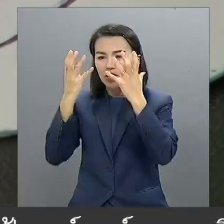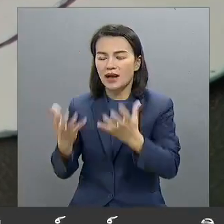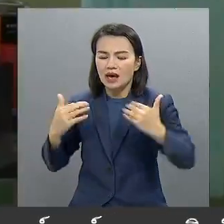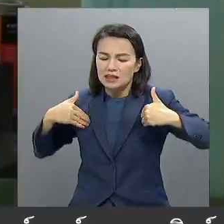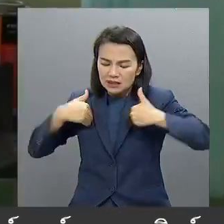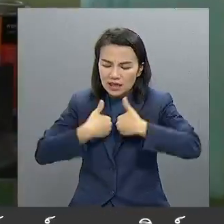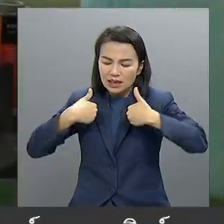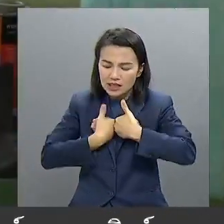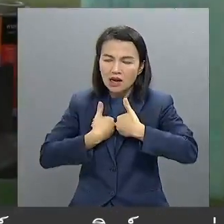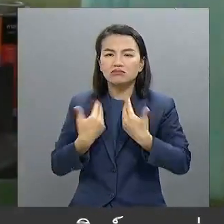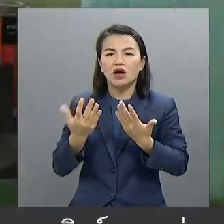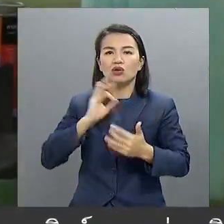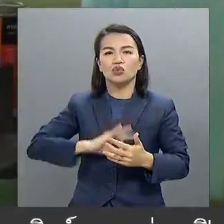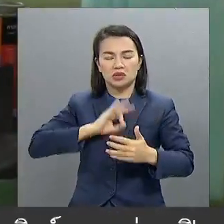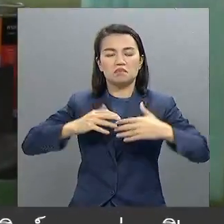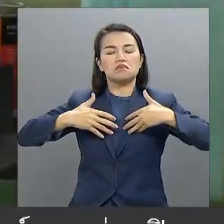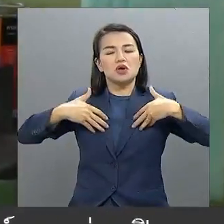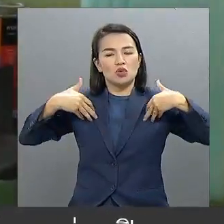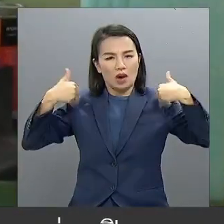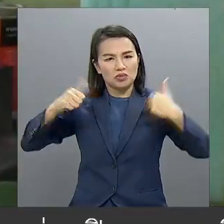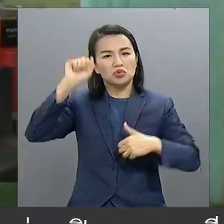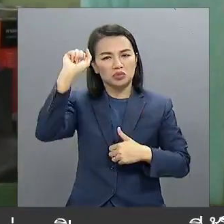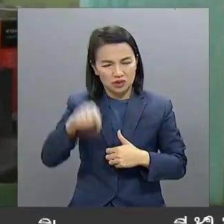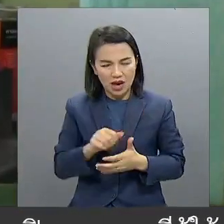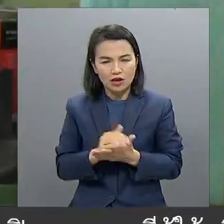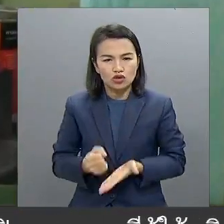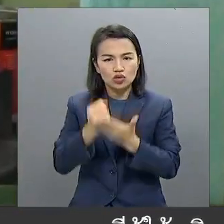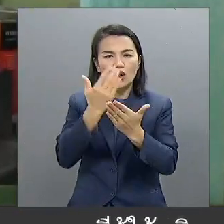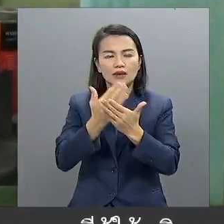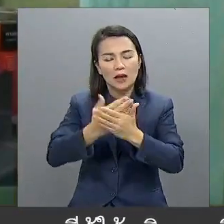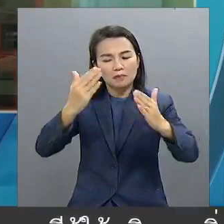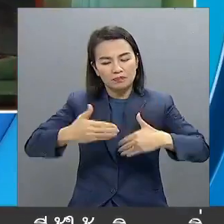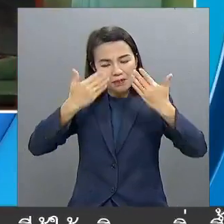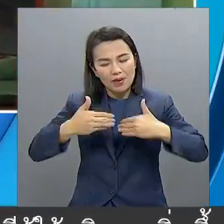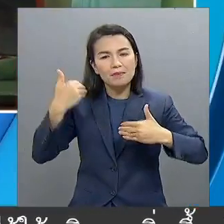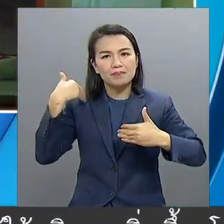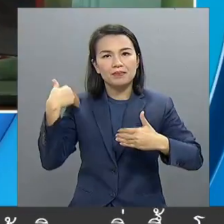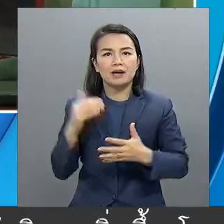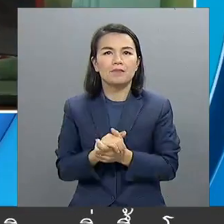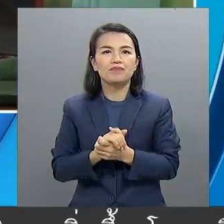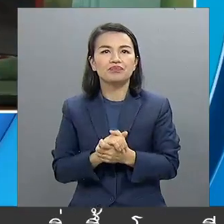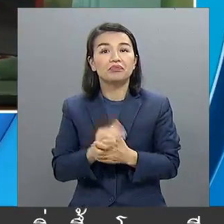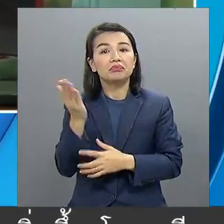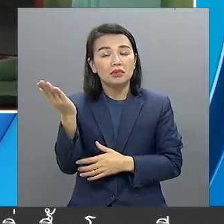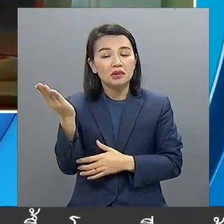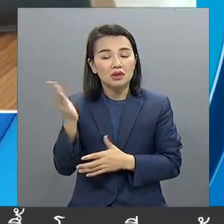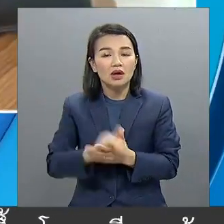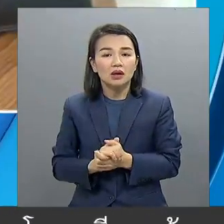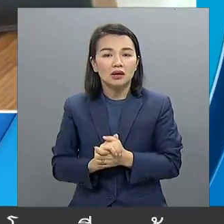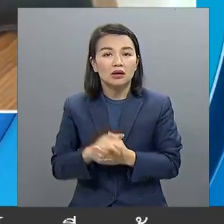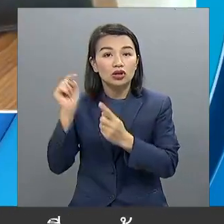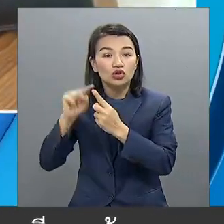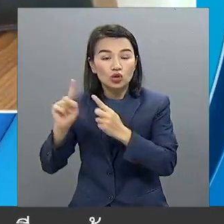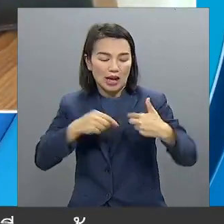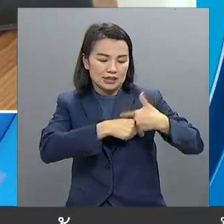ื่อยเพระเป็สงทตัวเองรัก แล้วก็เป็สิ่งที่สร้างรายได้กัตัเองด้วยนะครับก็เปนอหนคนนะครั ที่เป็นกำลงใจใหก